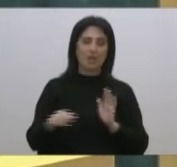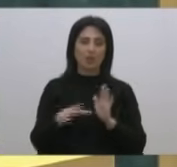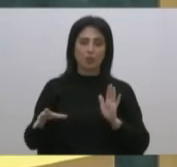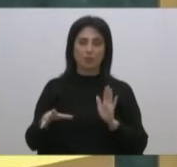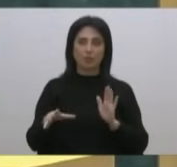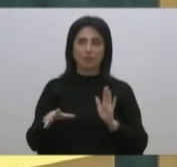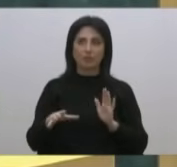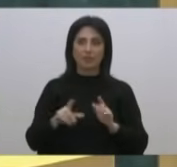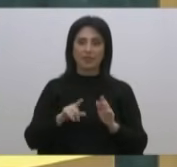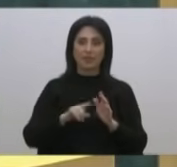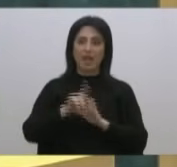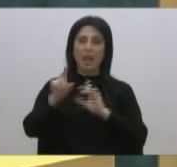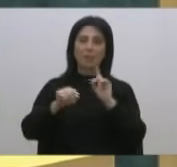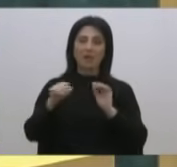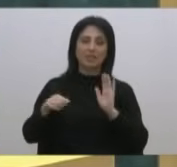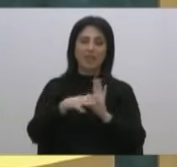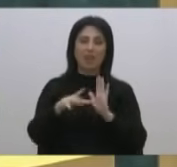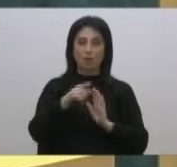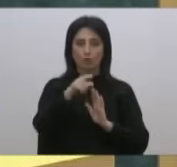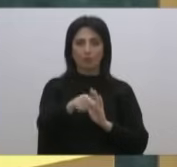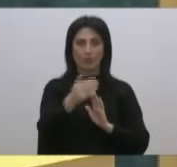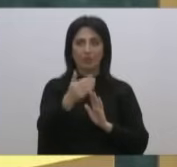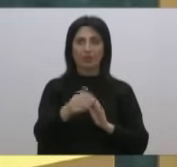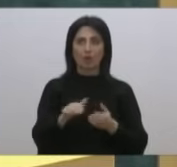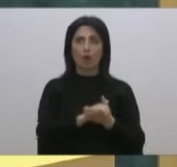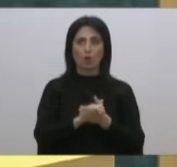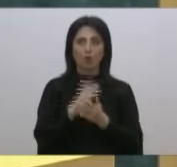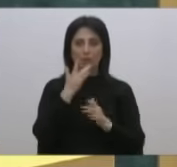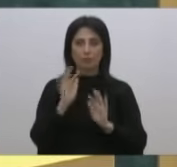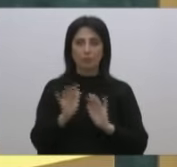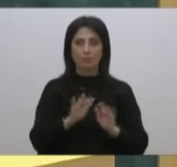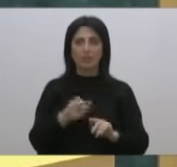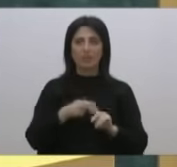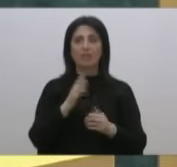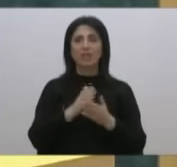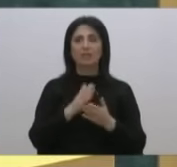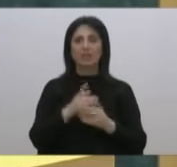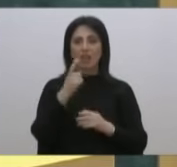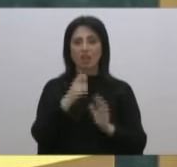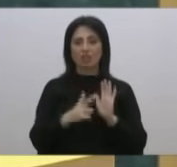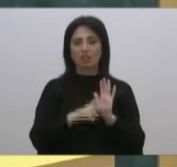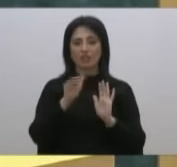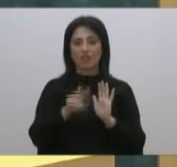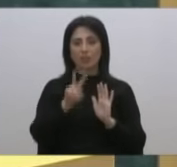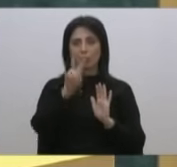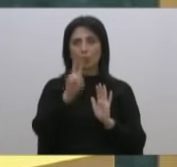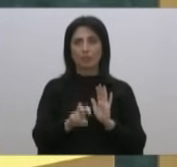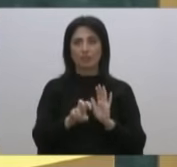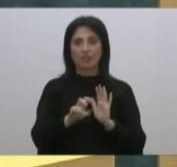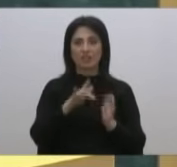რეკორდი, ემიგრაციის რეკორდი გეკუთვნით თქვენ კოლექტიურო ნაცმოძრაობას. ეს არის